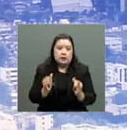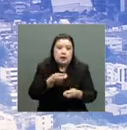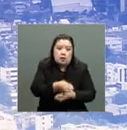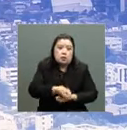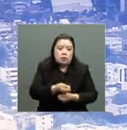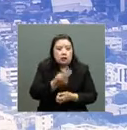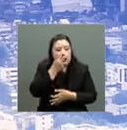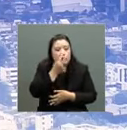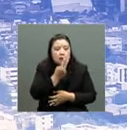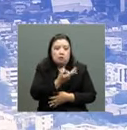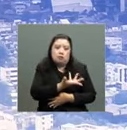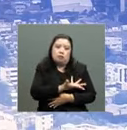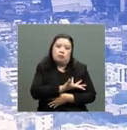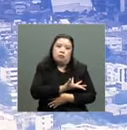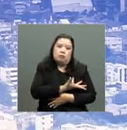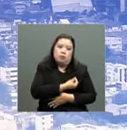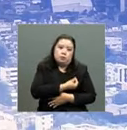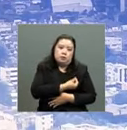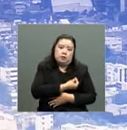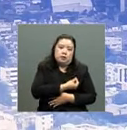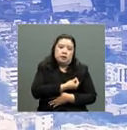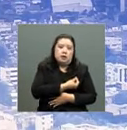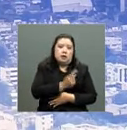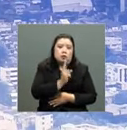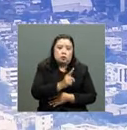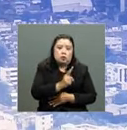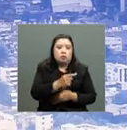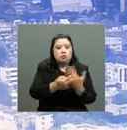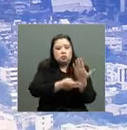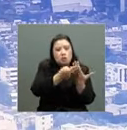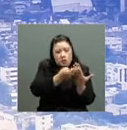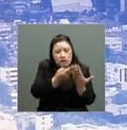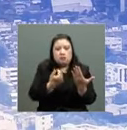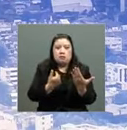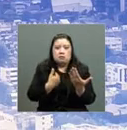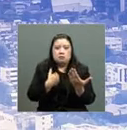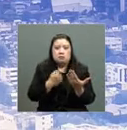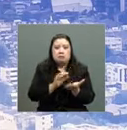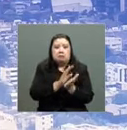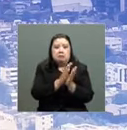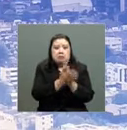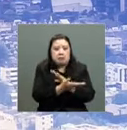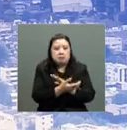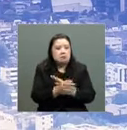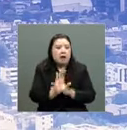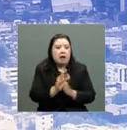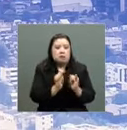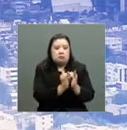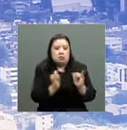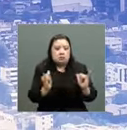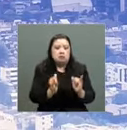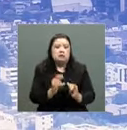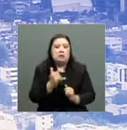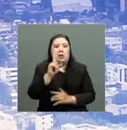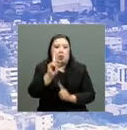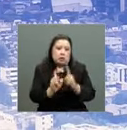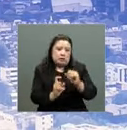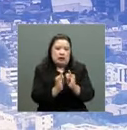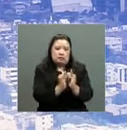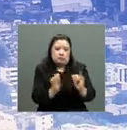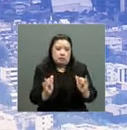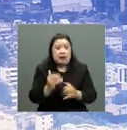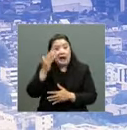น่าอเนจอนาถนะครับต้องแปลงโรงแรมหรือเป็นที่สภาพของการเก็บศพไปอย่างนั้นซึ่งการดูแลของเขาก็ยังไม่สามาร